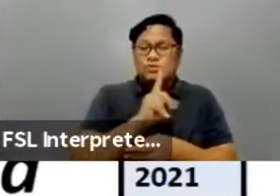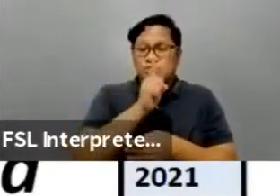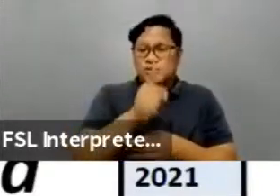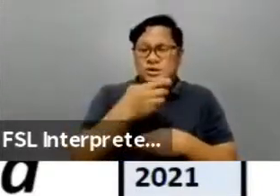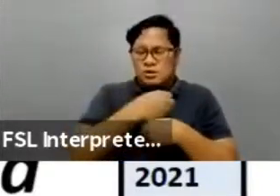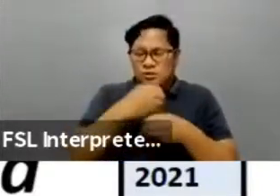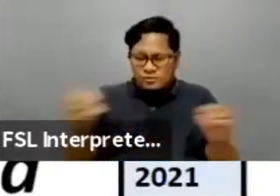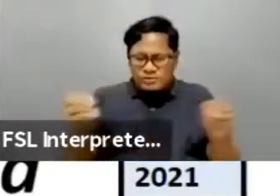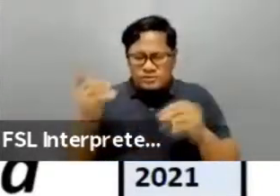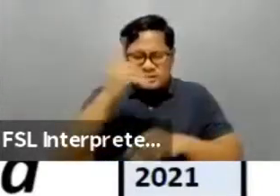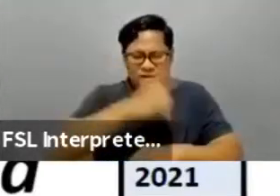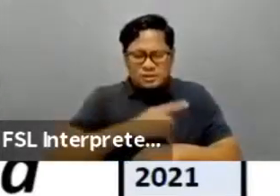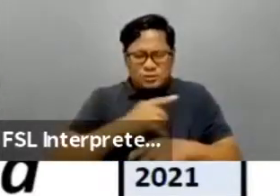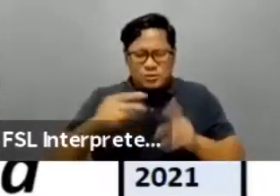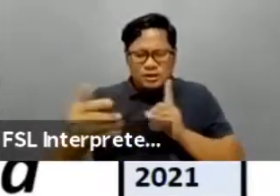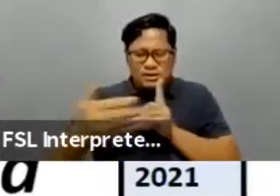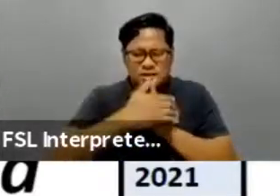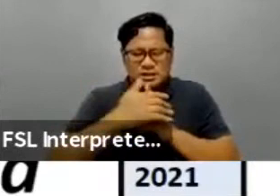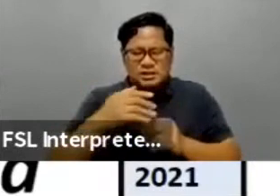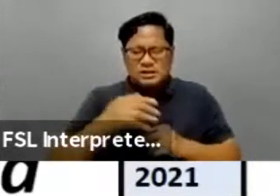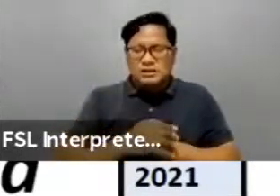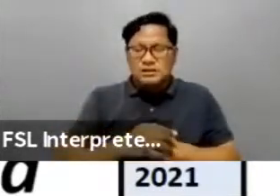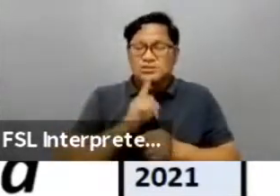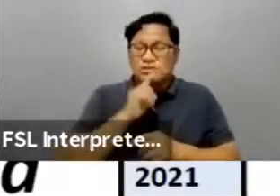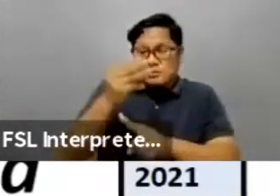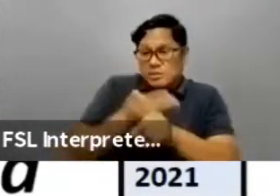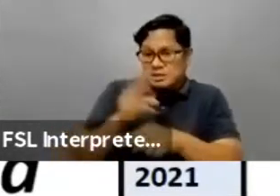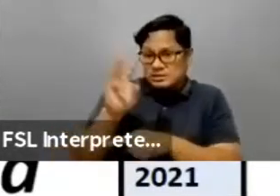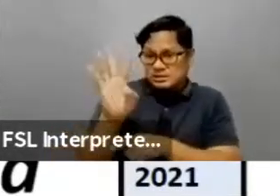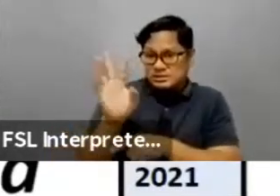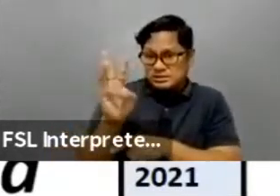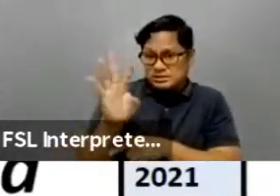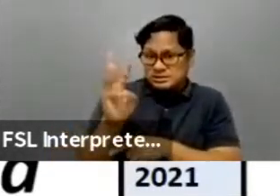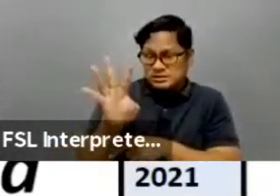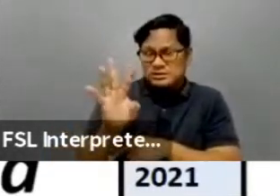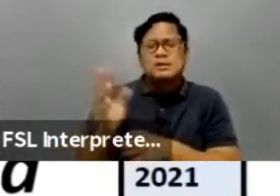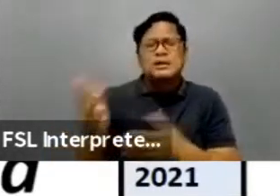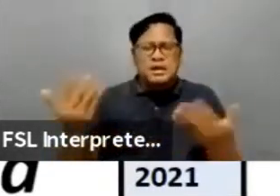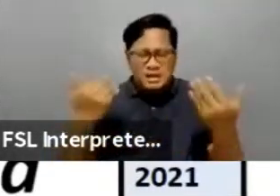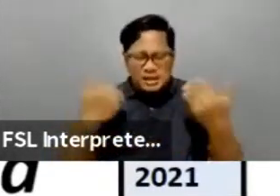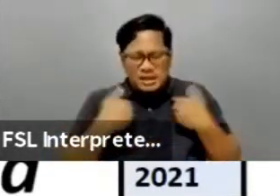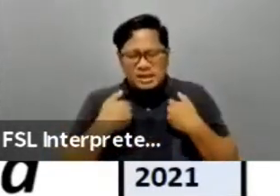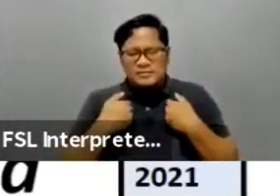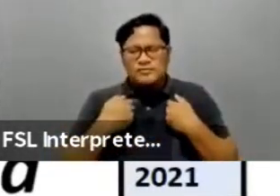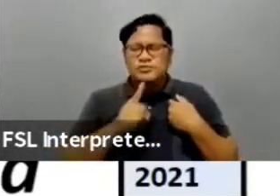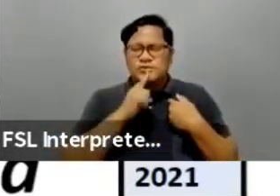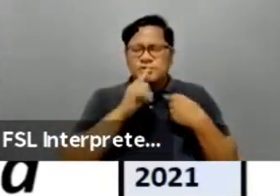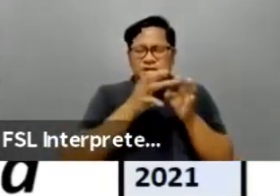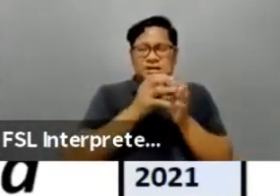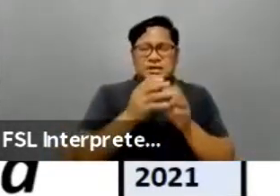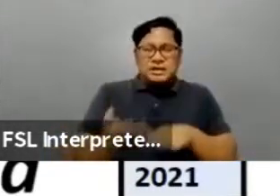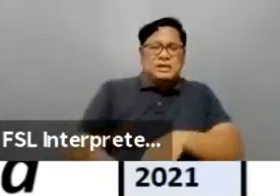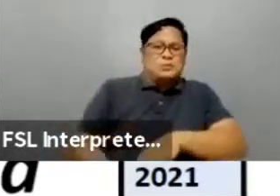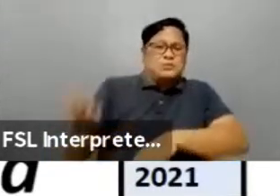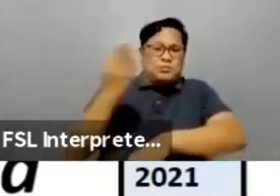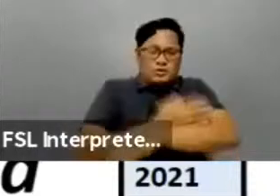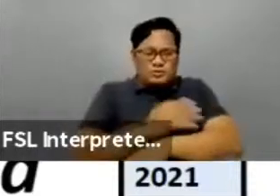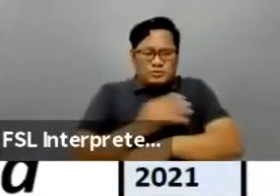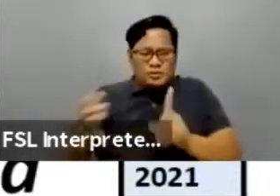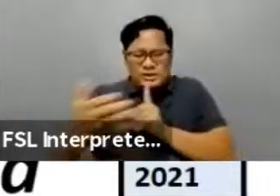community quarantines. Noong March 16 ay nagpataw ng enhanced community